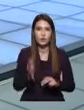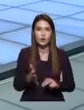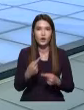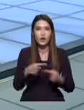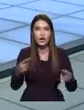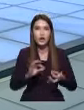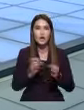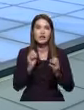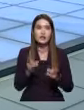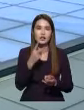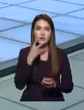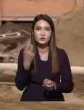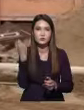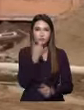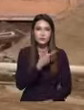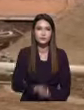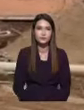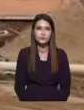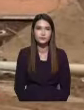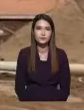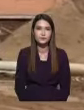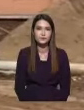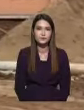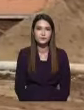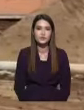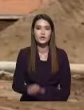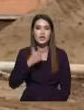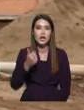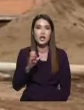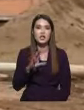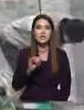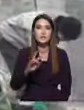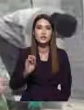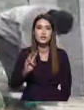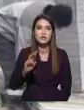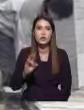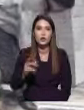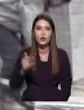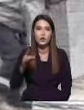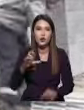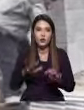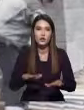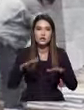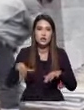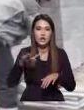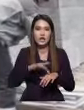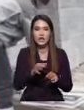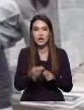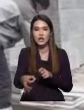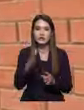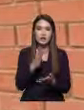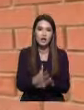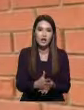істер туралы тілшіміз айтады. Биыл Степногорск қаласында қуатты өңірлер. Ел дамының драйвері ұлттық жоба